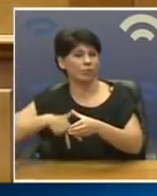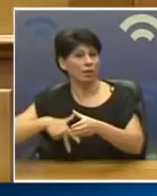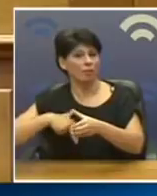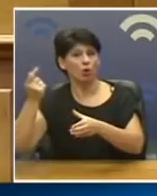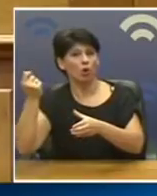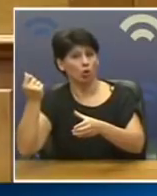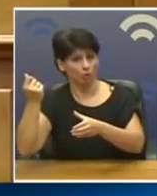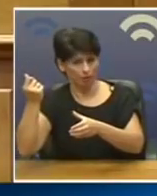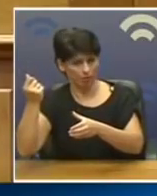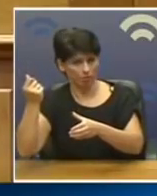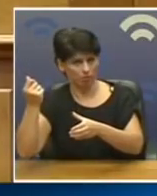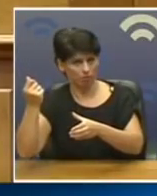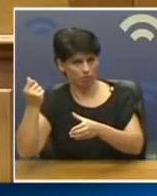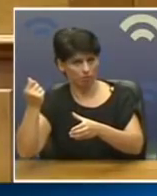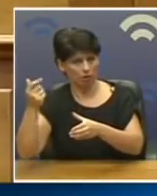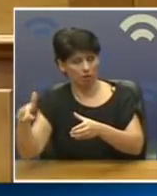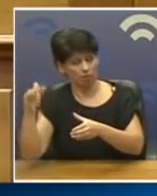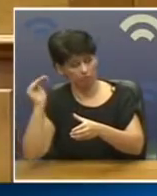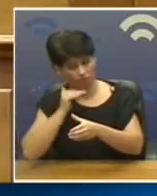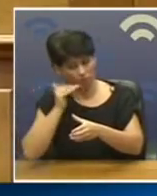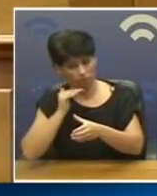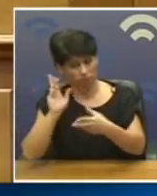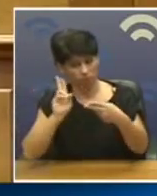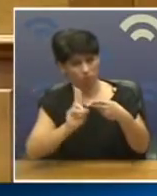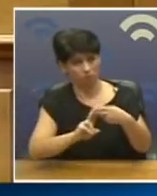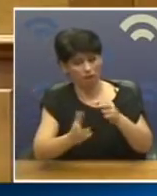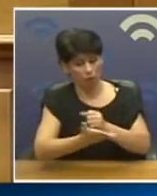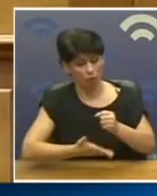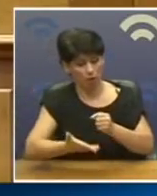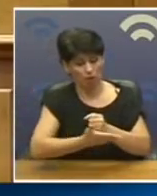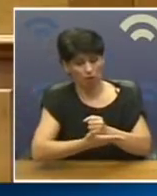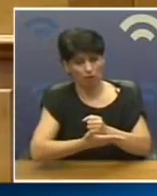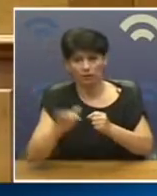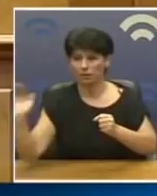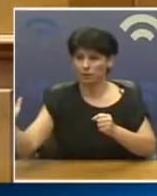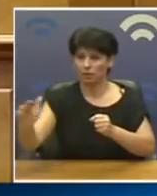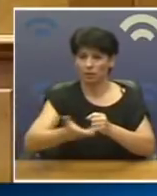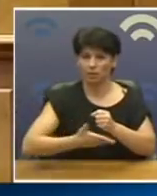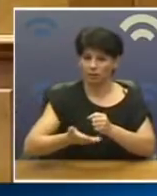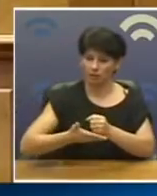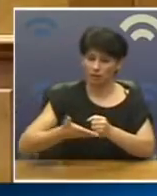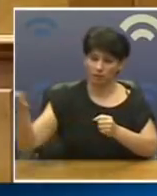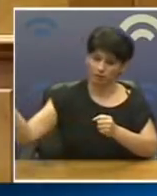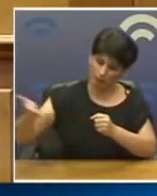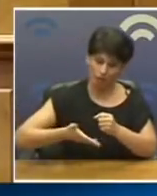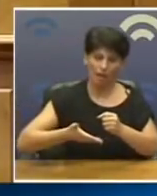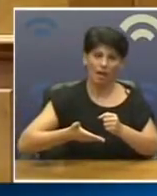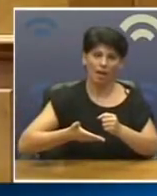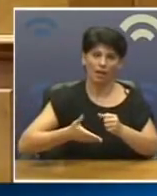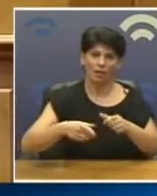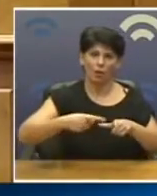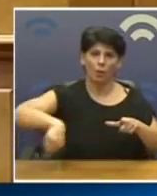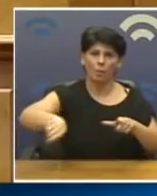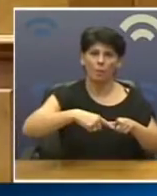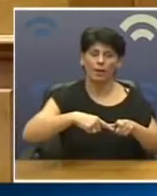οικονομίας, ο οποίος πέφτει τώρα συναντήσει με τους αγρότες, να καλεί τους αγρότες να έρθουν στην Κουμουνδούρου να φέρουν αυτά τα οποία σπήραν